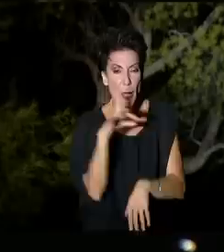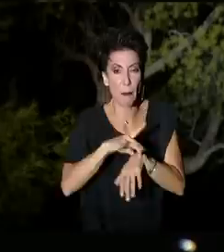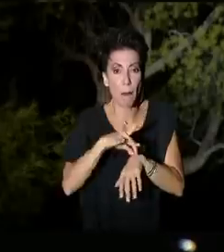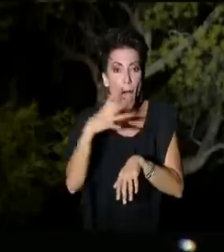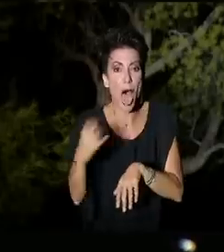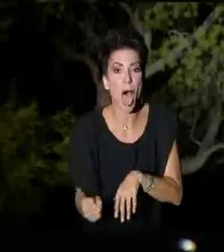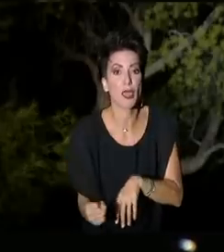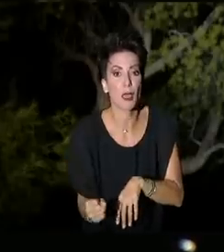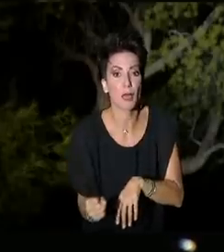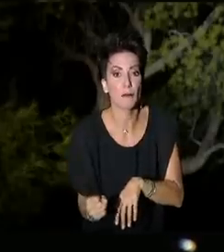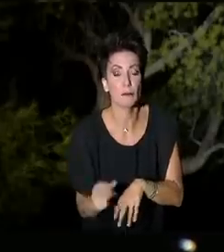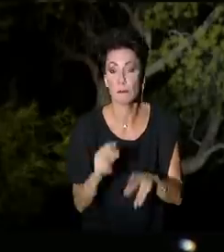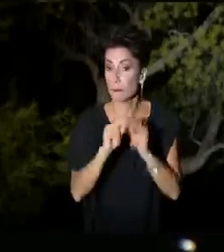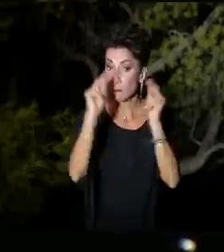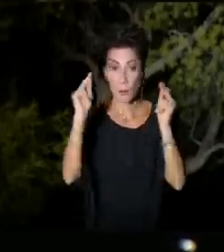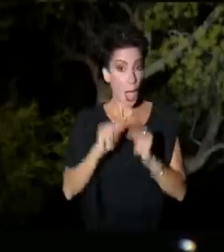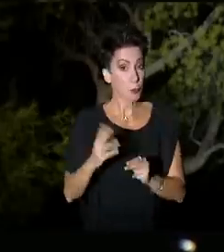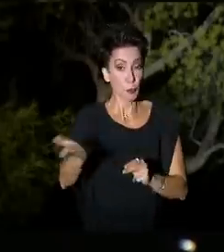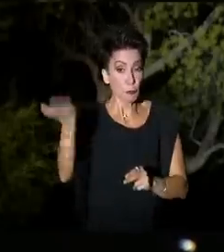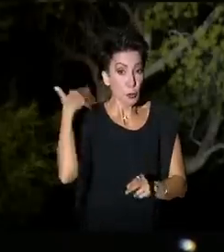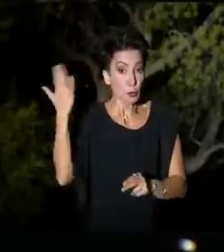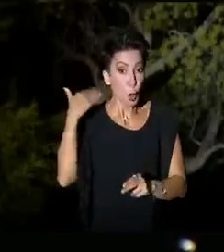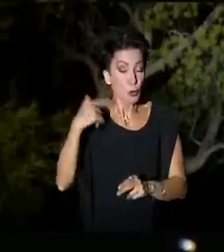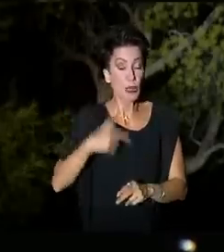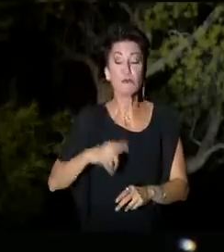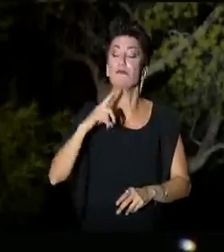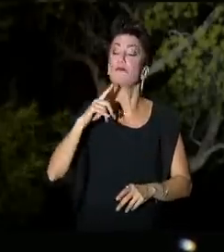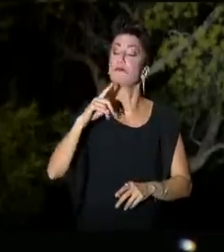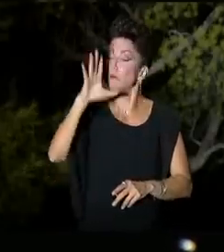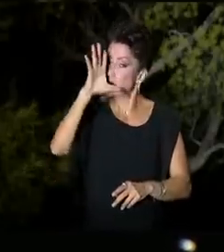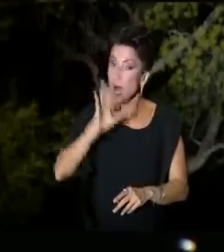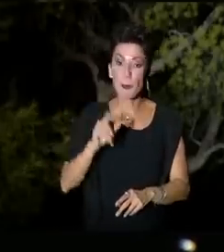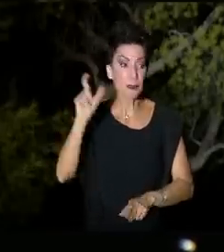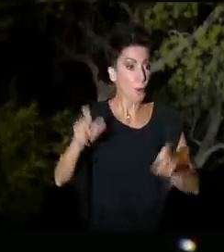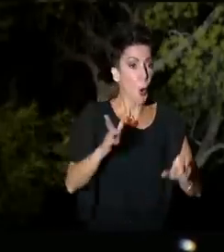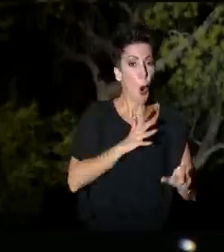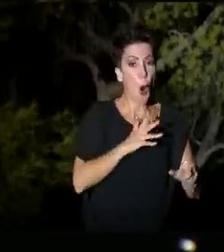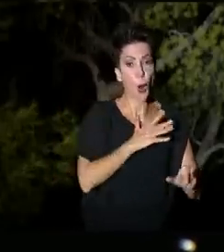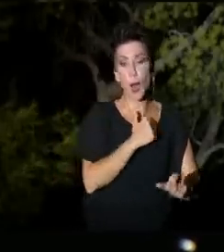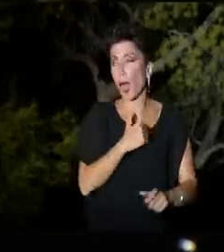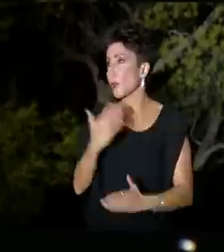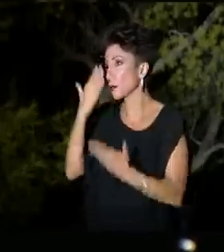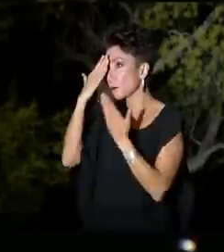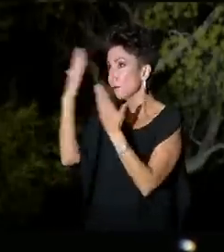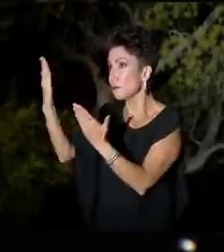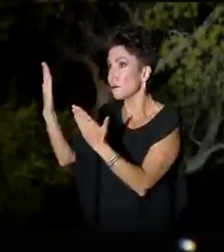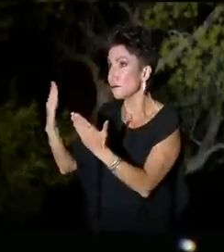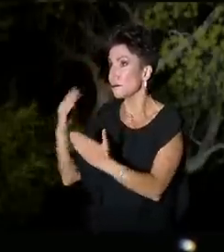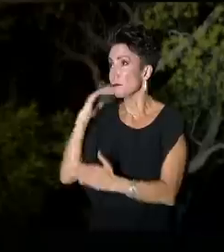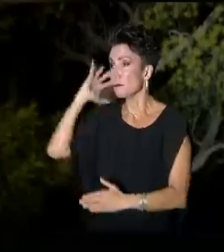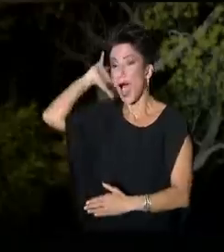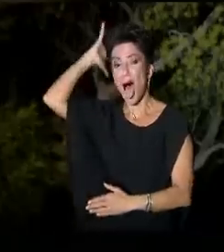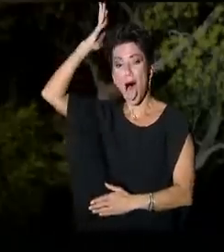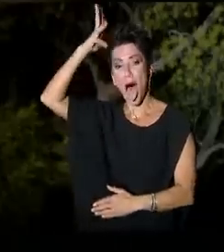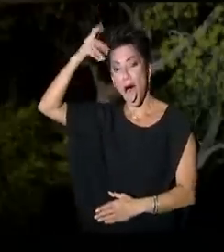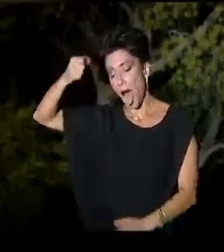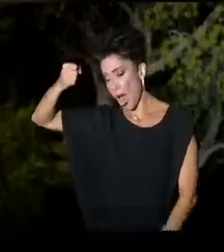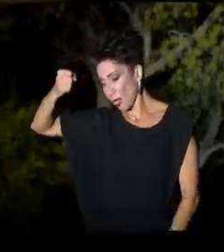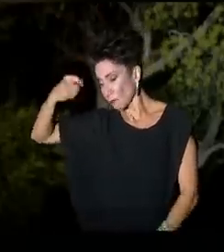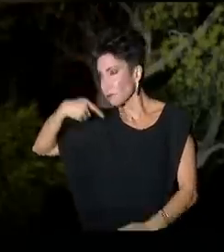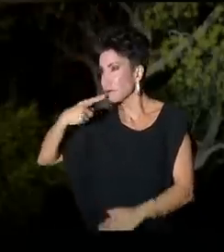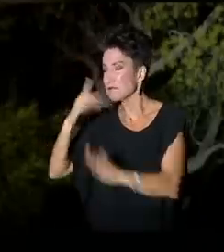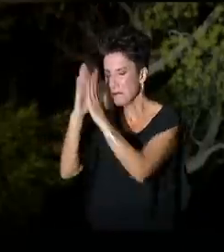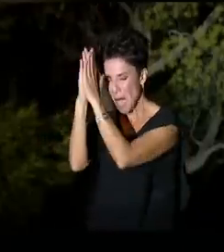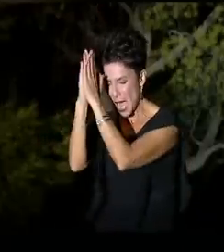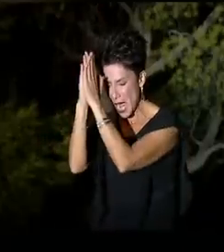στρέφονταν απελπισμένοι στην παλάδα Αθηνά για να διώξουν το κακό. Στην πανδημία